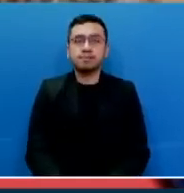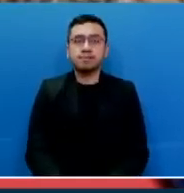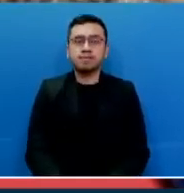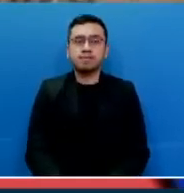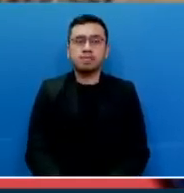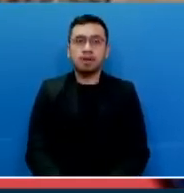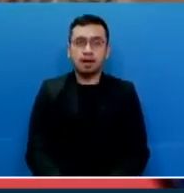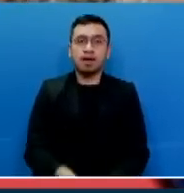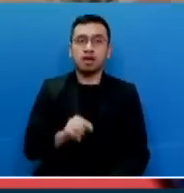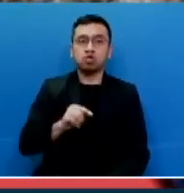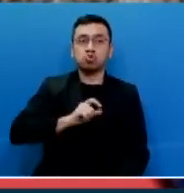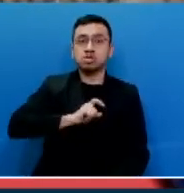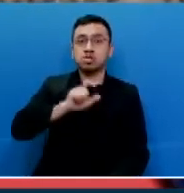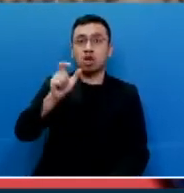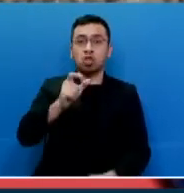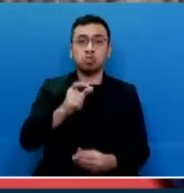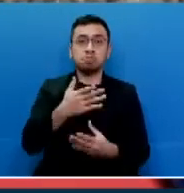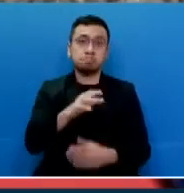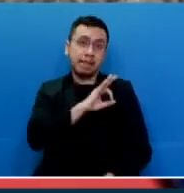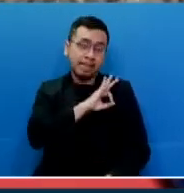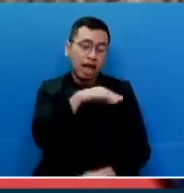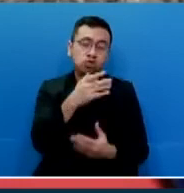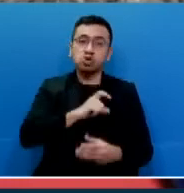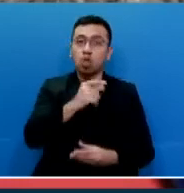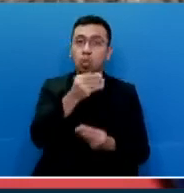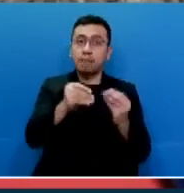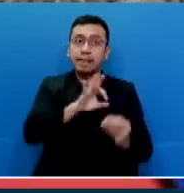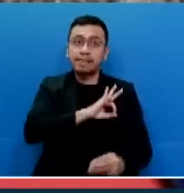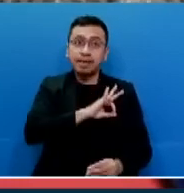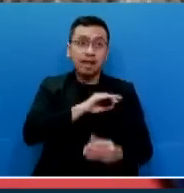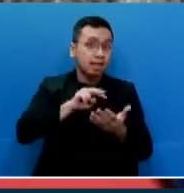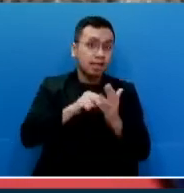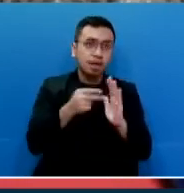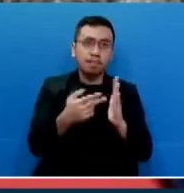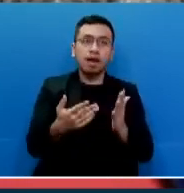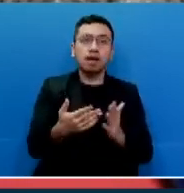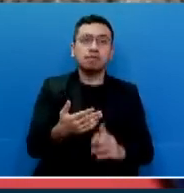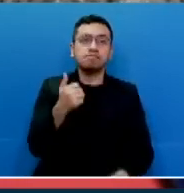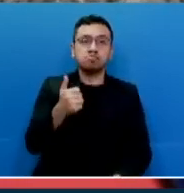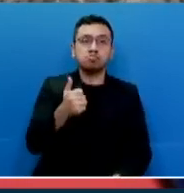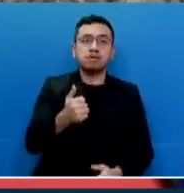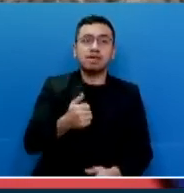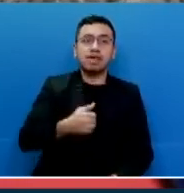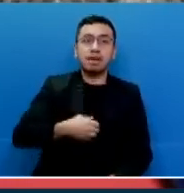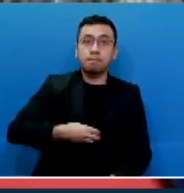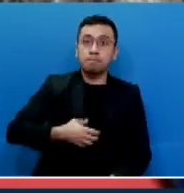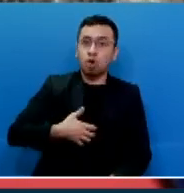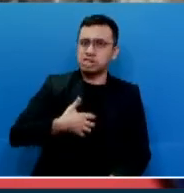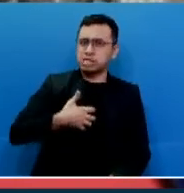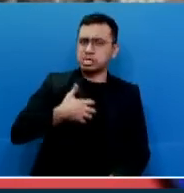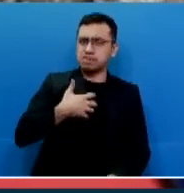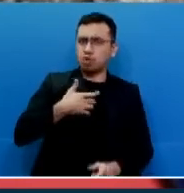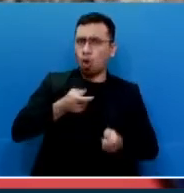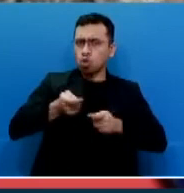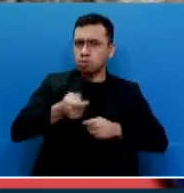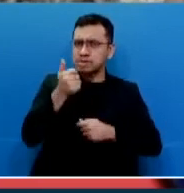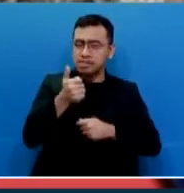kemampuan untuk menahan emosi juga kan harusnya gitu Jadi maksud Anda ini adalah salah satu e bentuk tidak